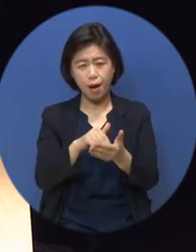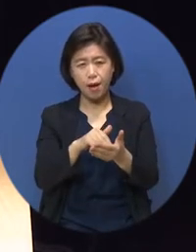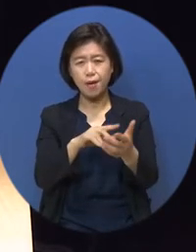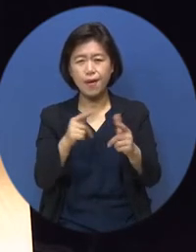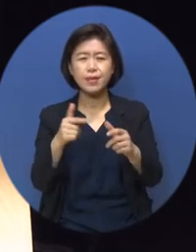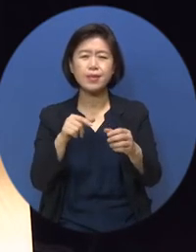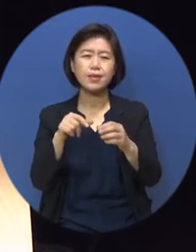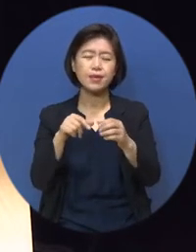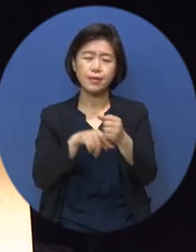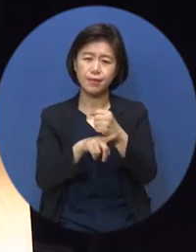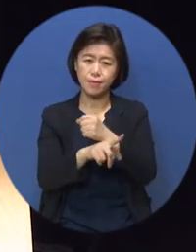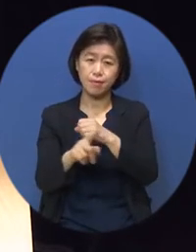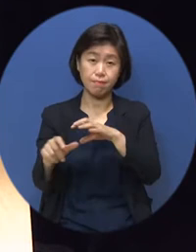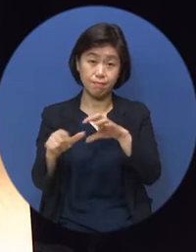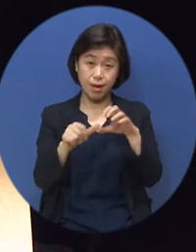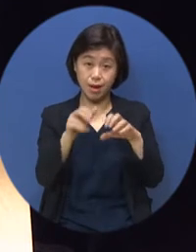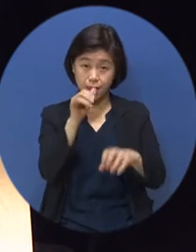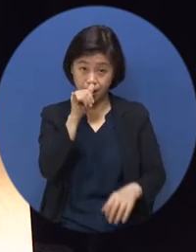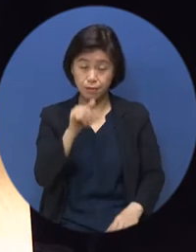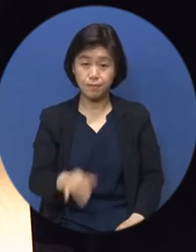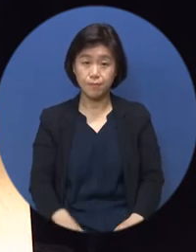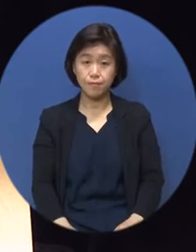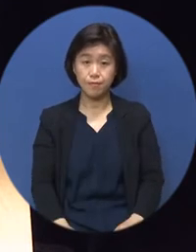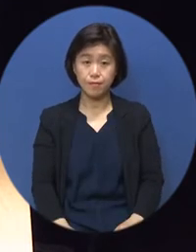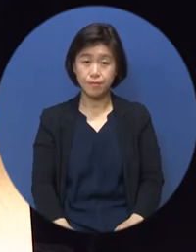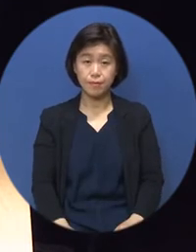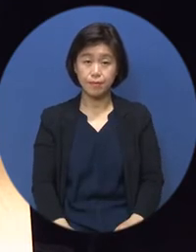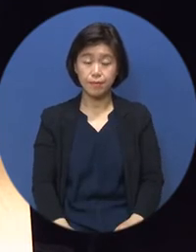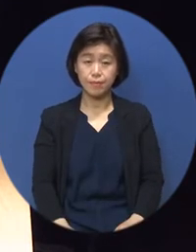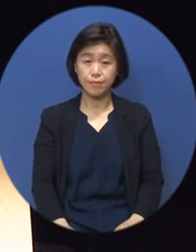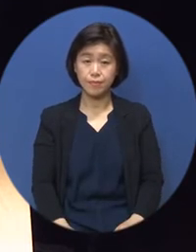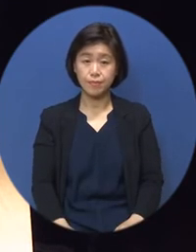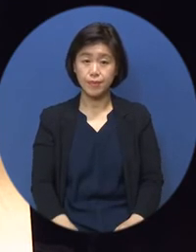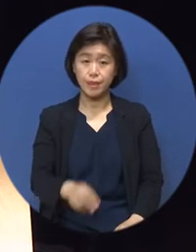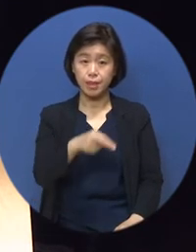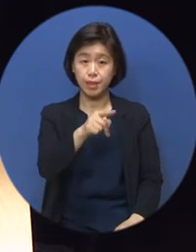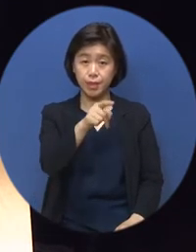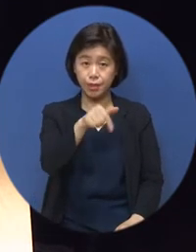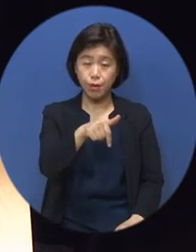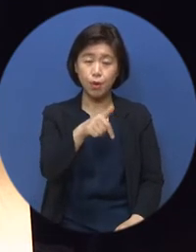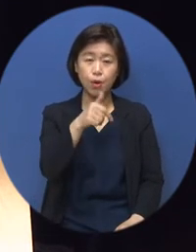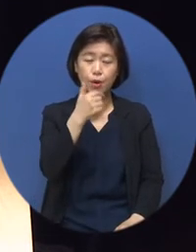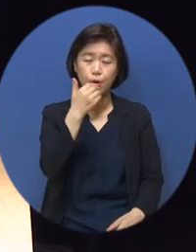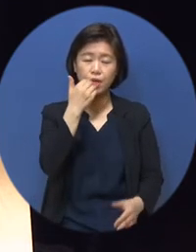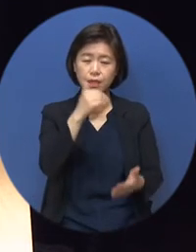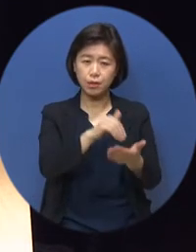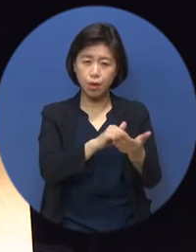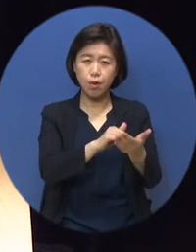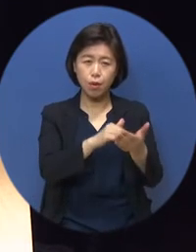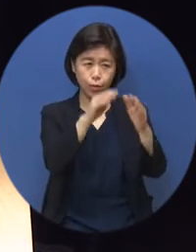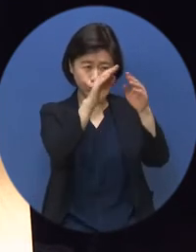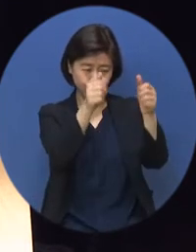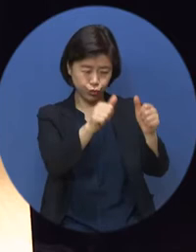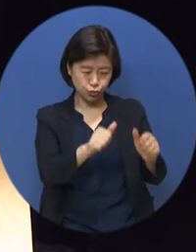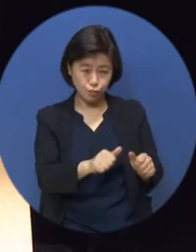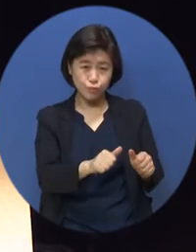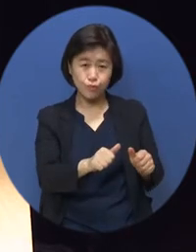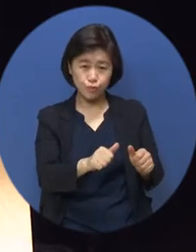차용하여 시적 상관물인 석불을 근본 후 돌로 다시 돌려놓고